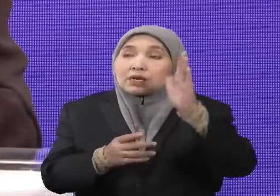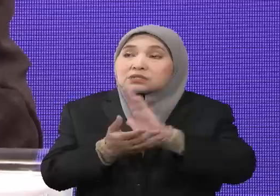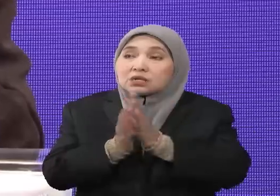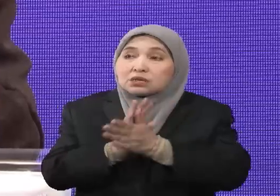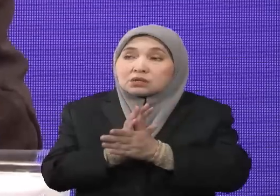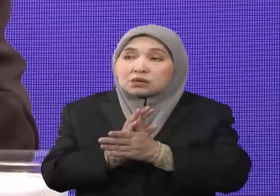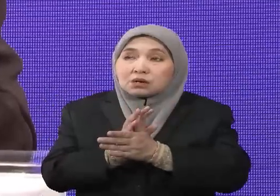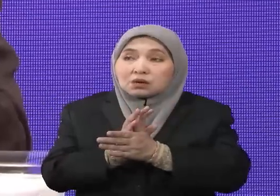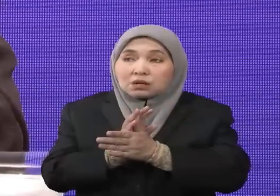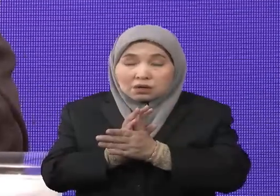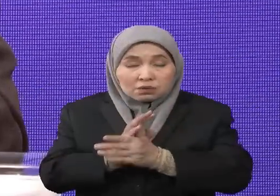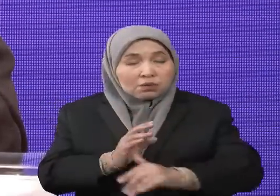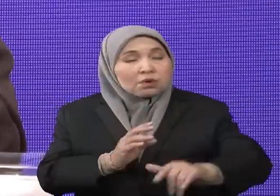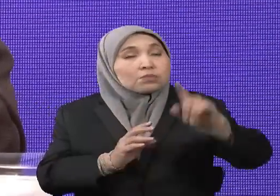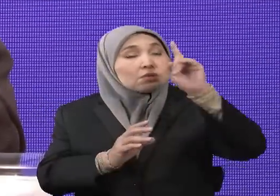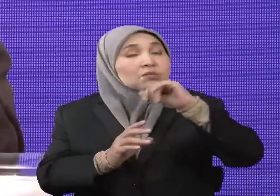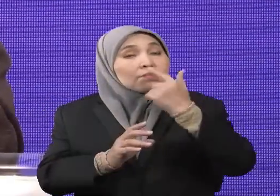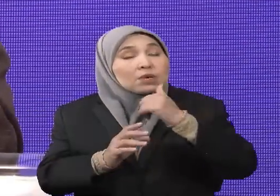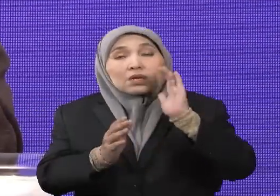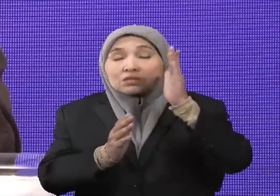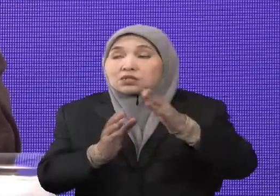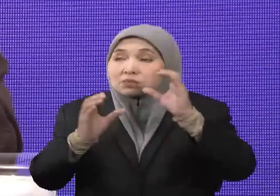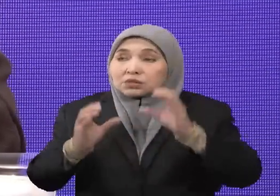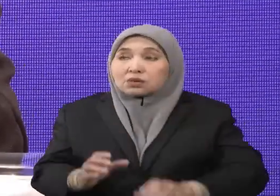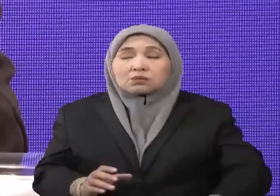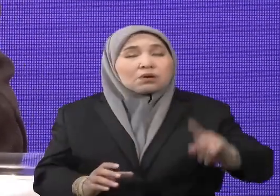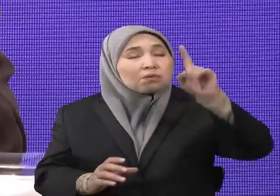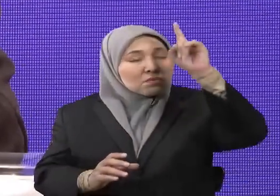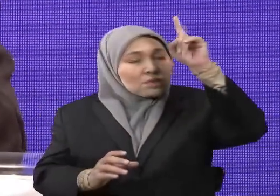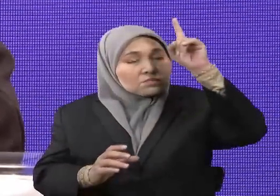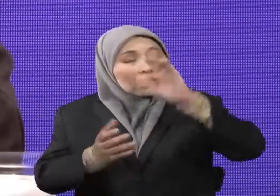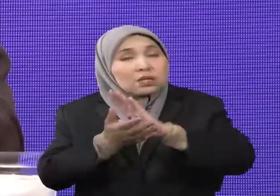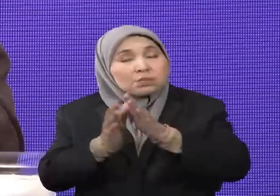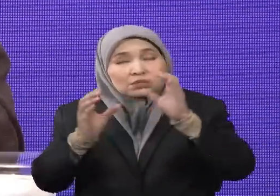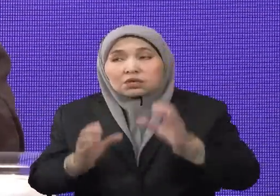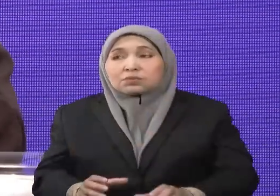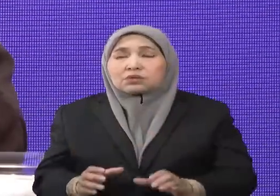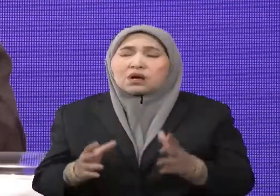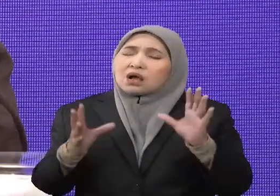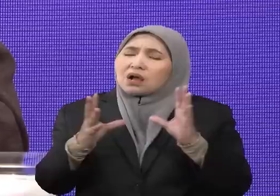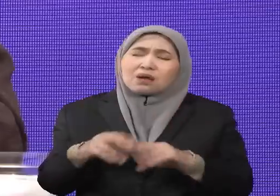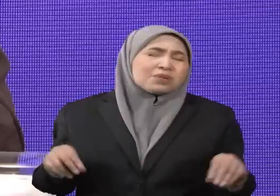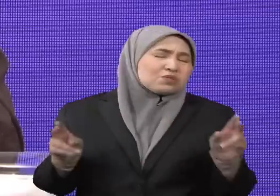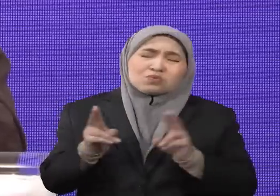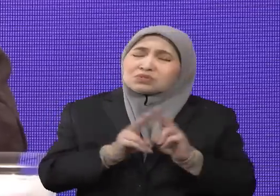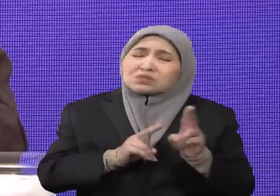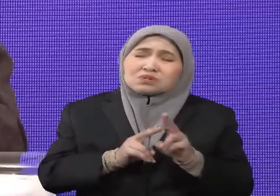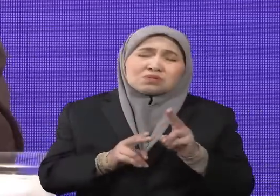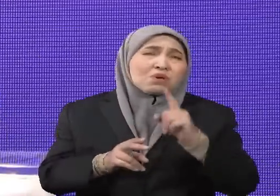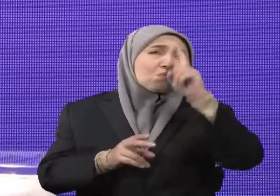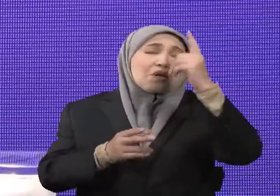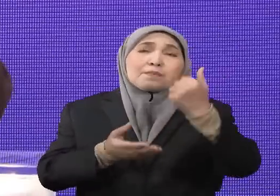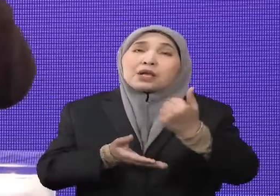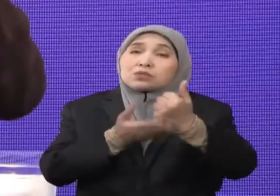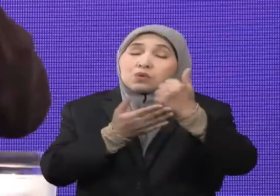aku angkatmu sebagai saksi ditanya siapa akan jadi penjamin aku angkatmu sebagai penjamin aku udah habis ikhtiar Ya Allah bantu dia pun